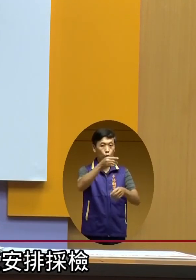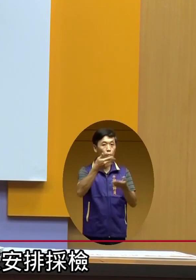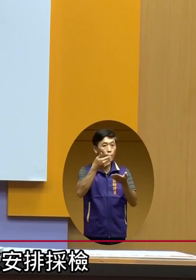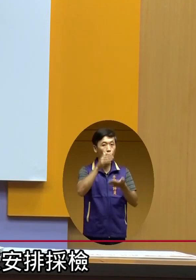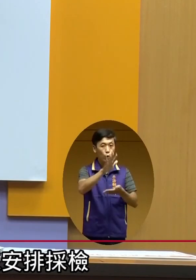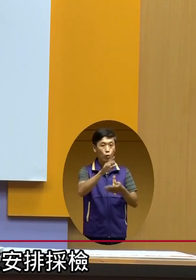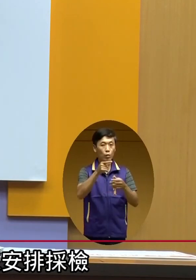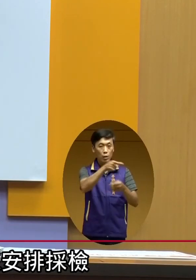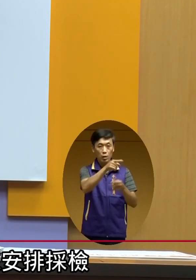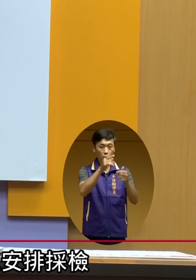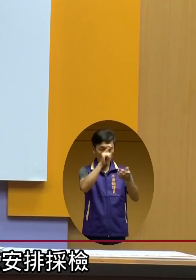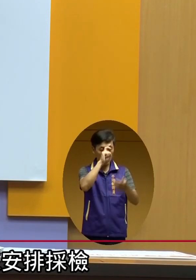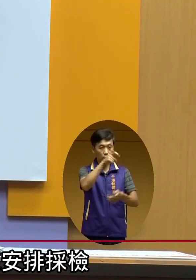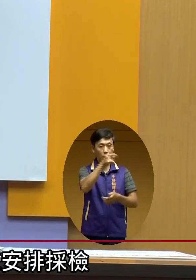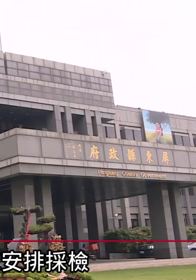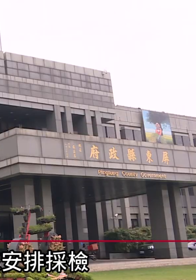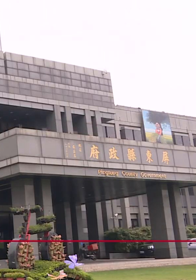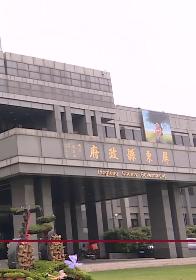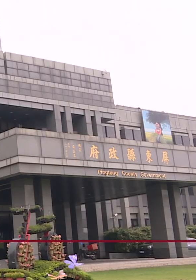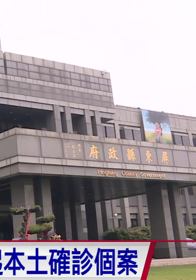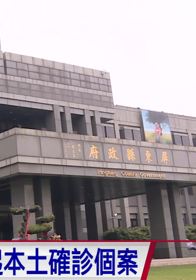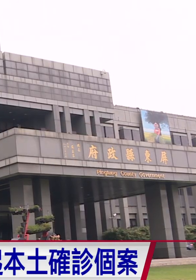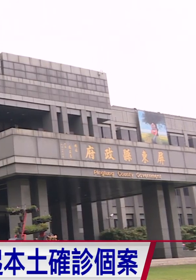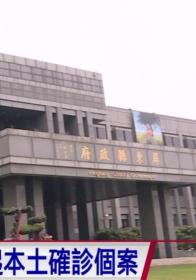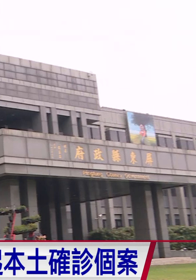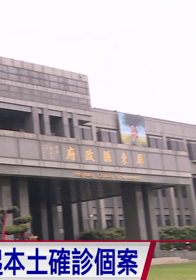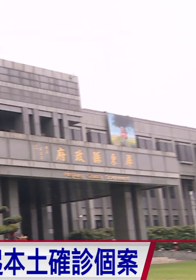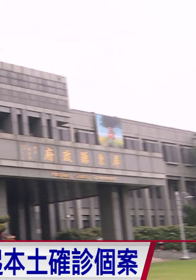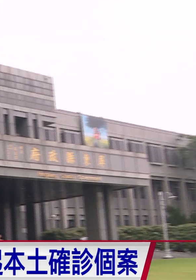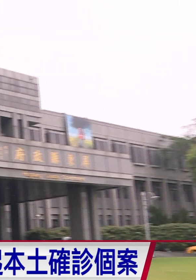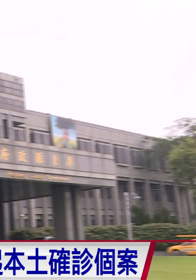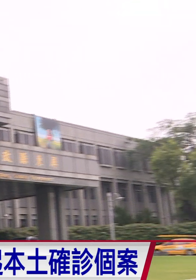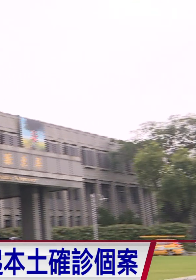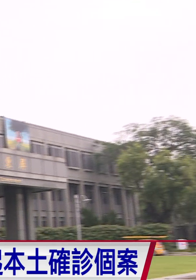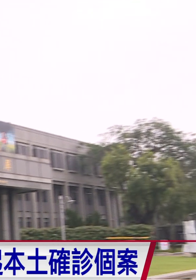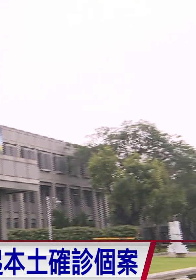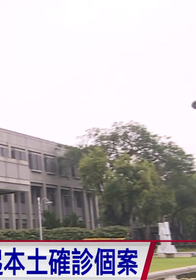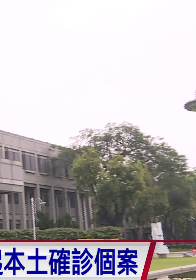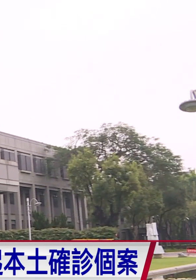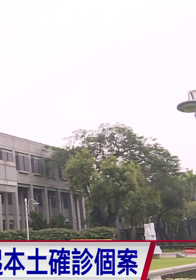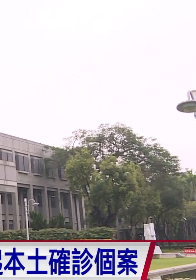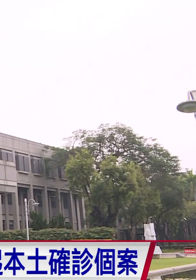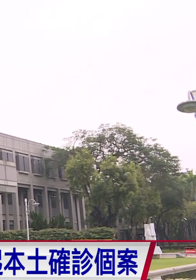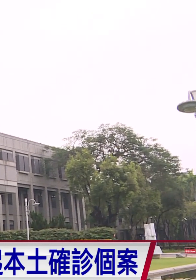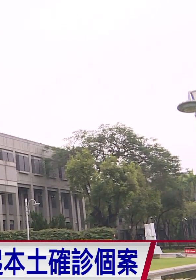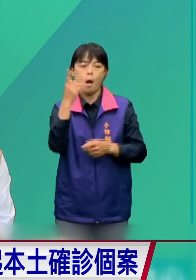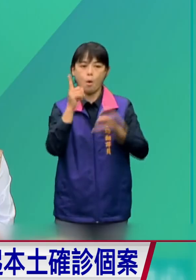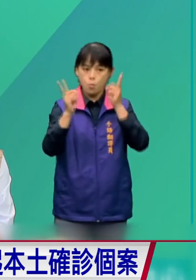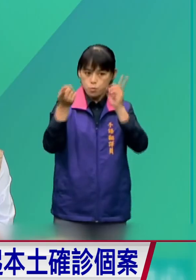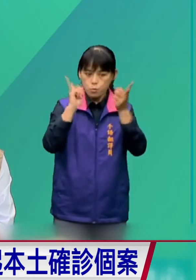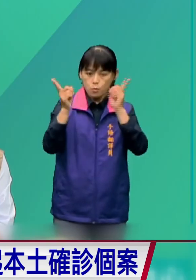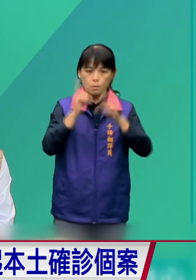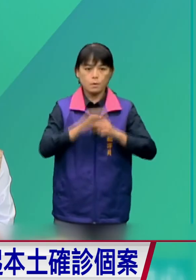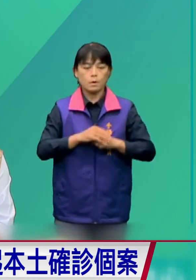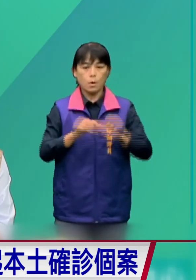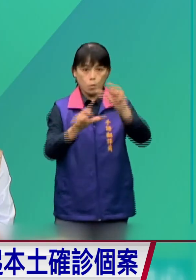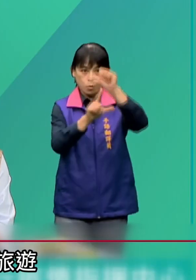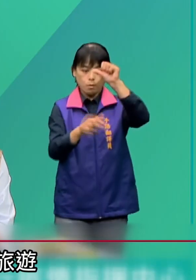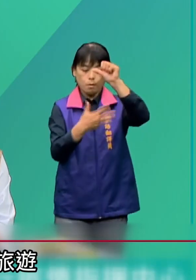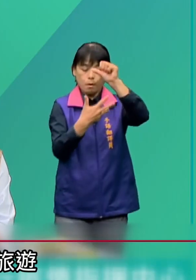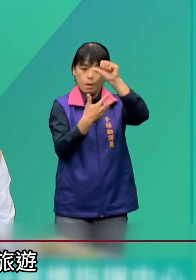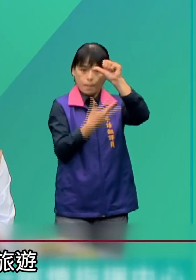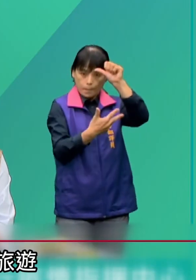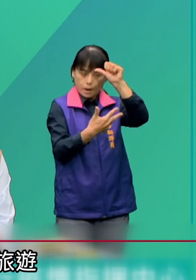你打1999，我们来安排采检。 而号称零确诊的屏东县，21号也新增1起本土病例。 在